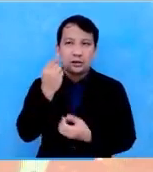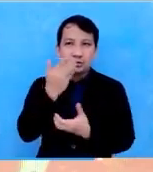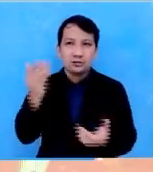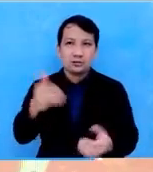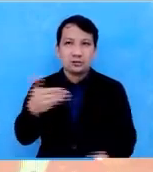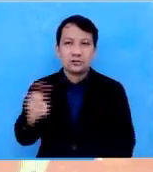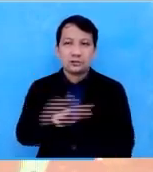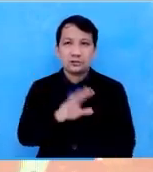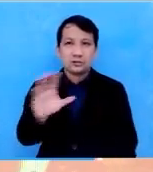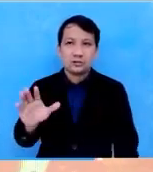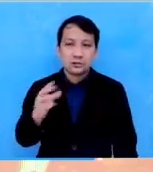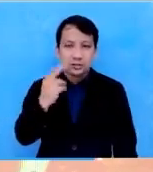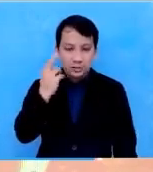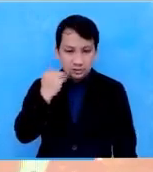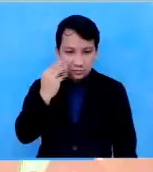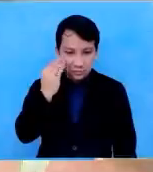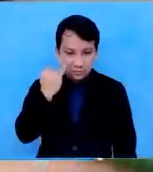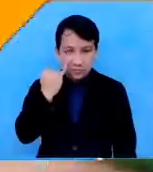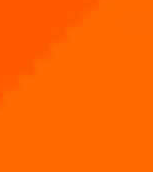balitang niyan si MJ Marfoli.